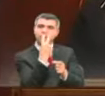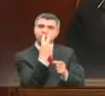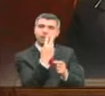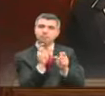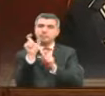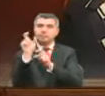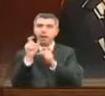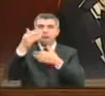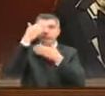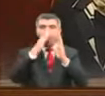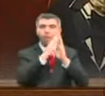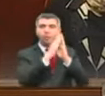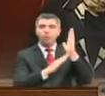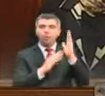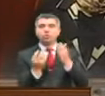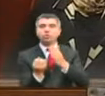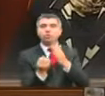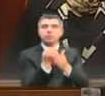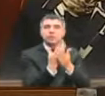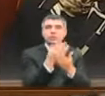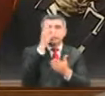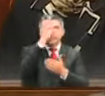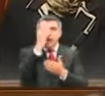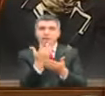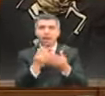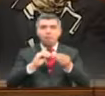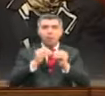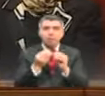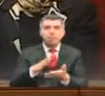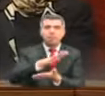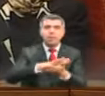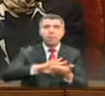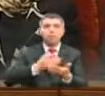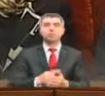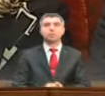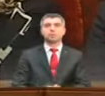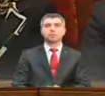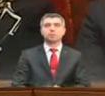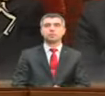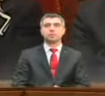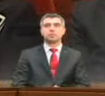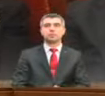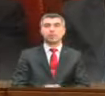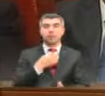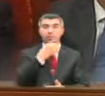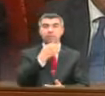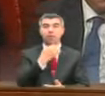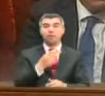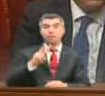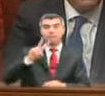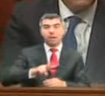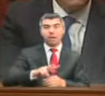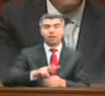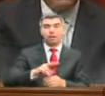والمواطنين لتطورات الحياة السياسية ولتدبير الشأن العام. ومن هنا فإن